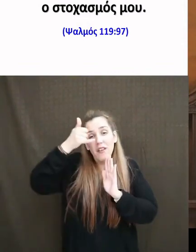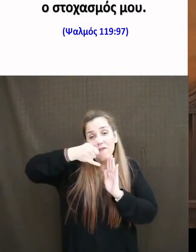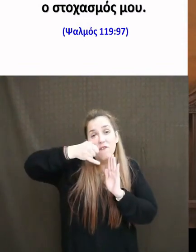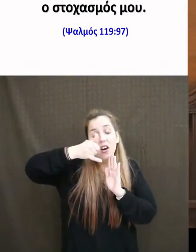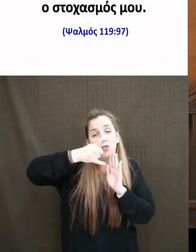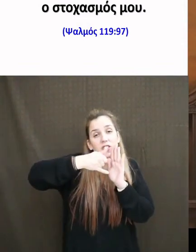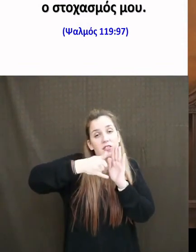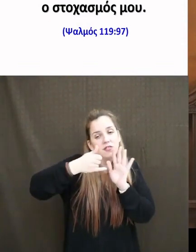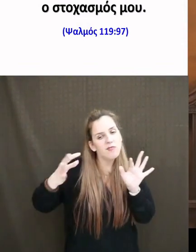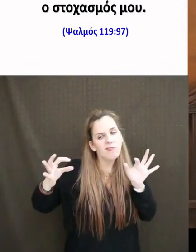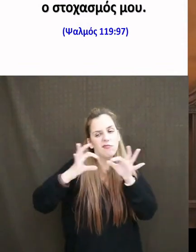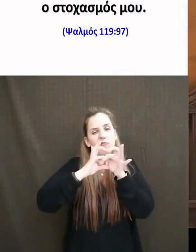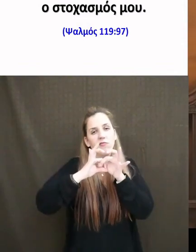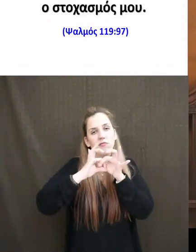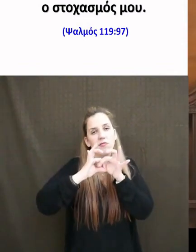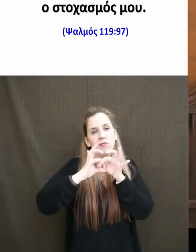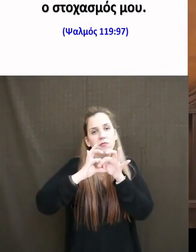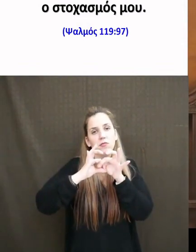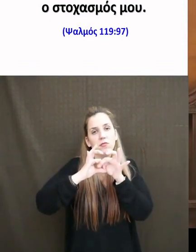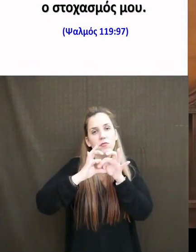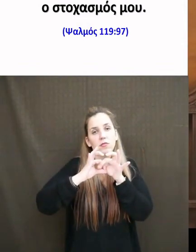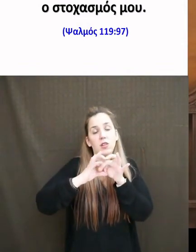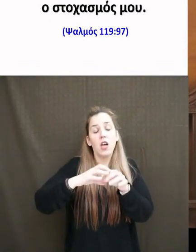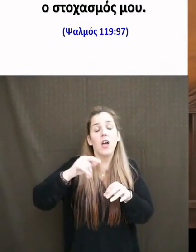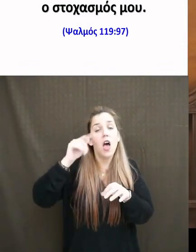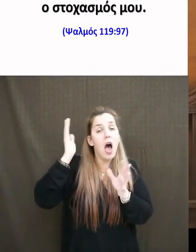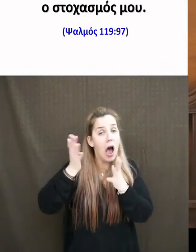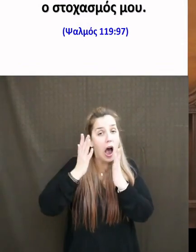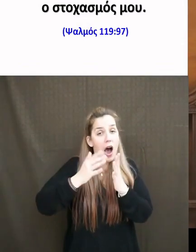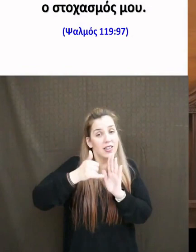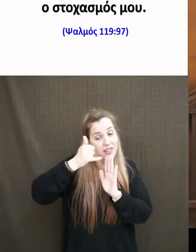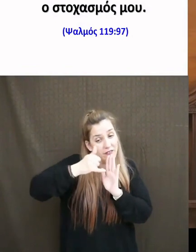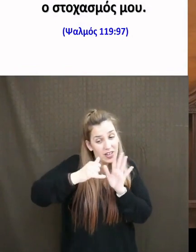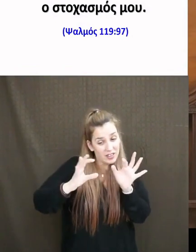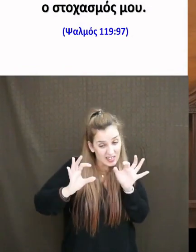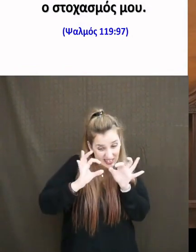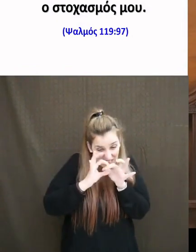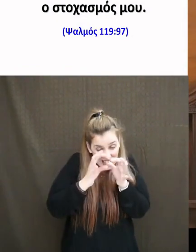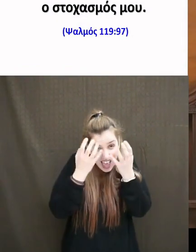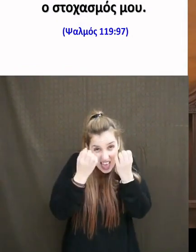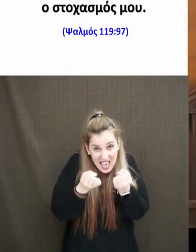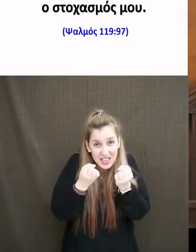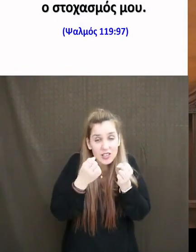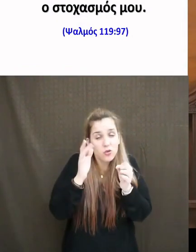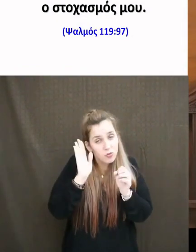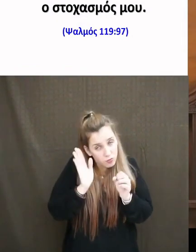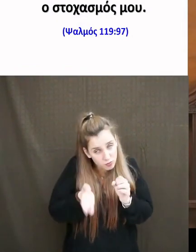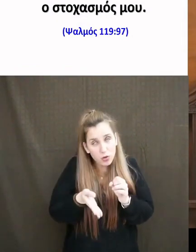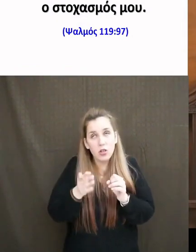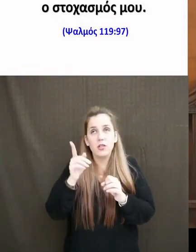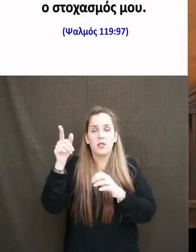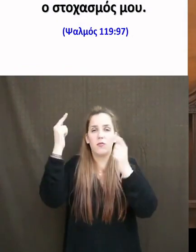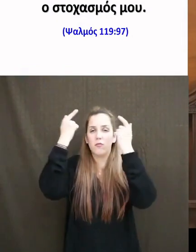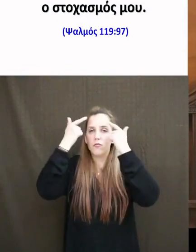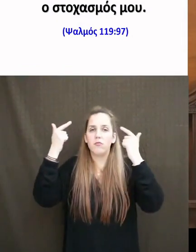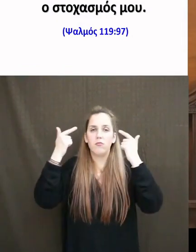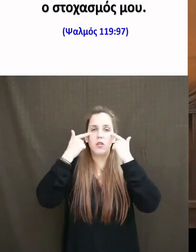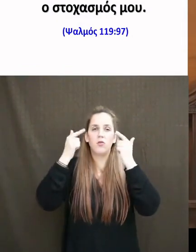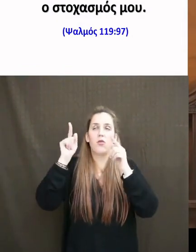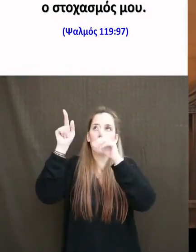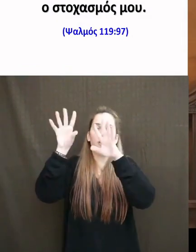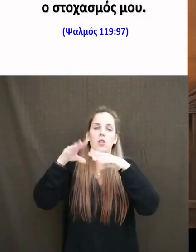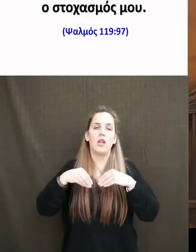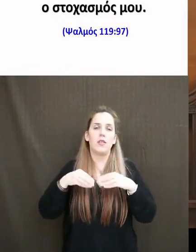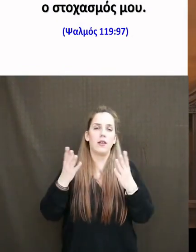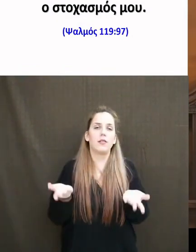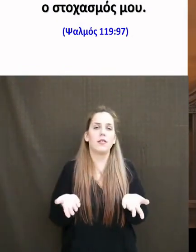πραγματικά. Τότε στρέφομαι στο Χριστό και φυλάγομαι από κάθε παγίδα. Τότε διαβάζω, όχι για να